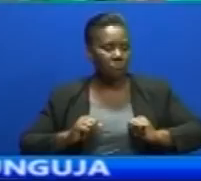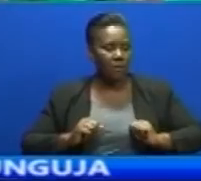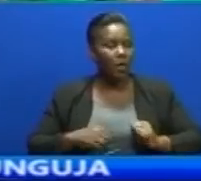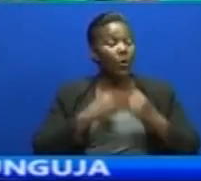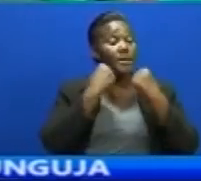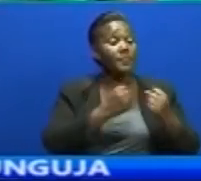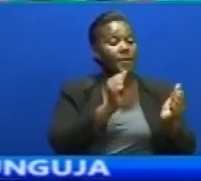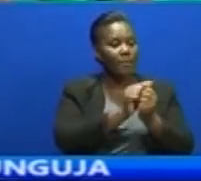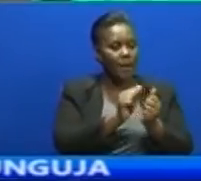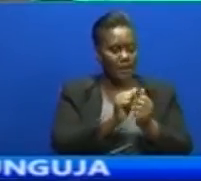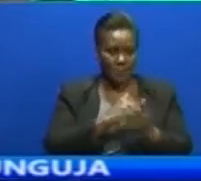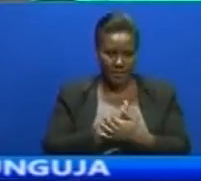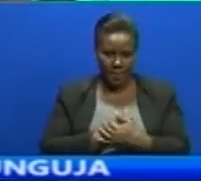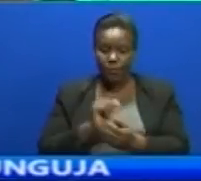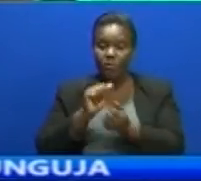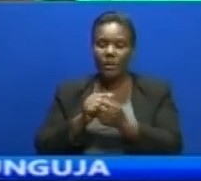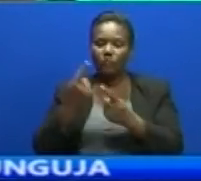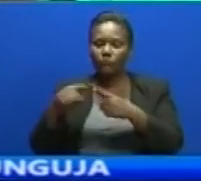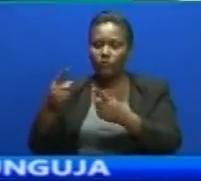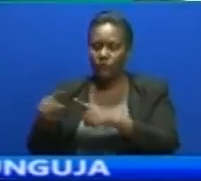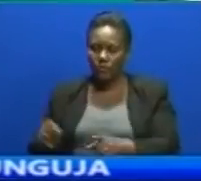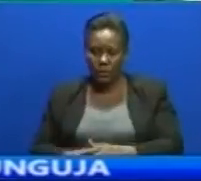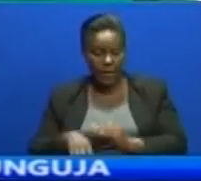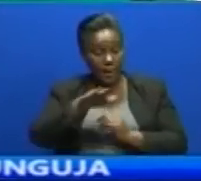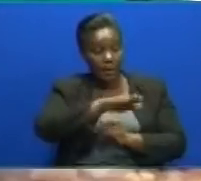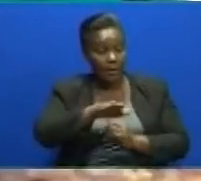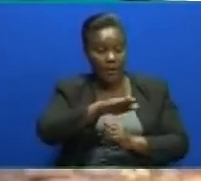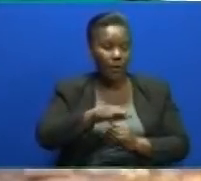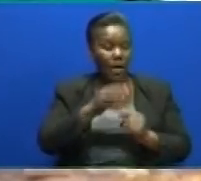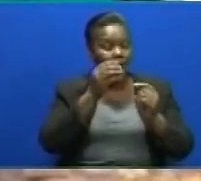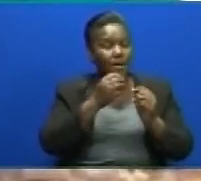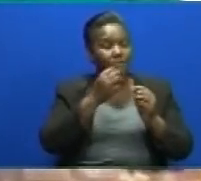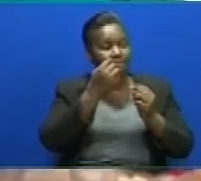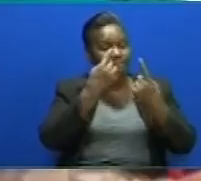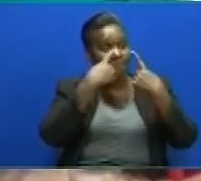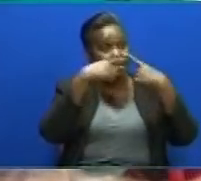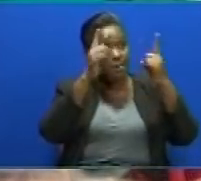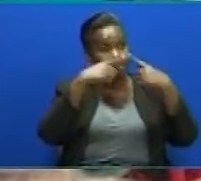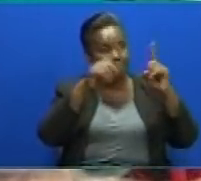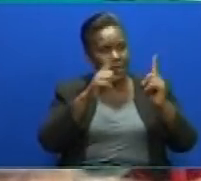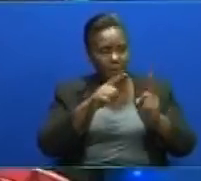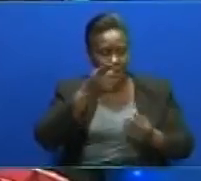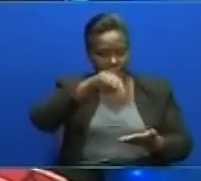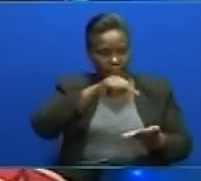mbalimbali katika eneo la Miembeni mjini Unguja. Kutoka Zanzibar, Saumu Mavura, TBC.